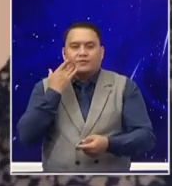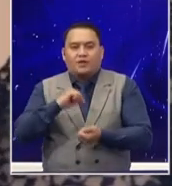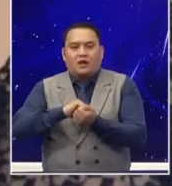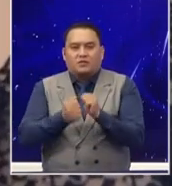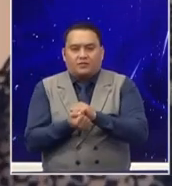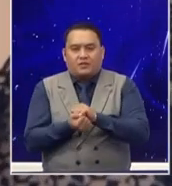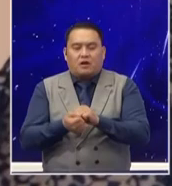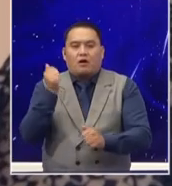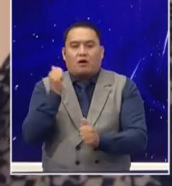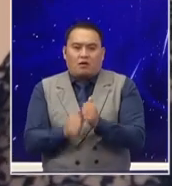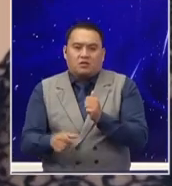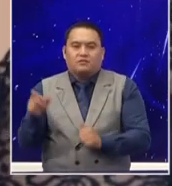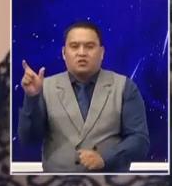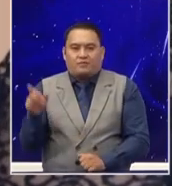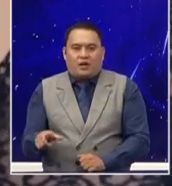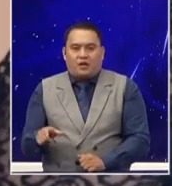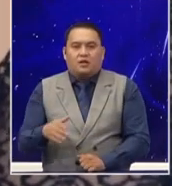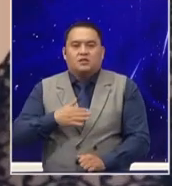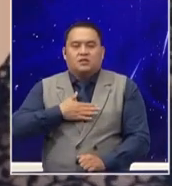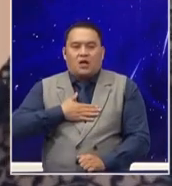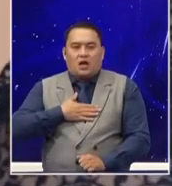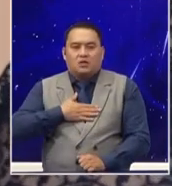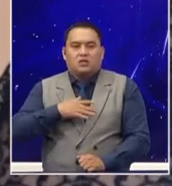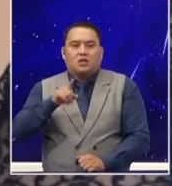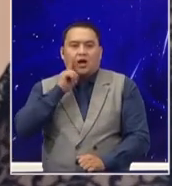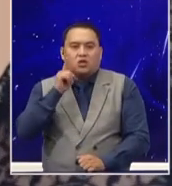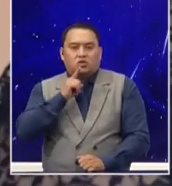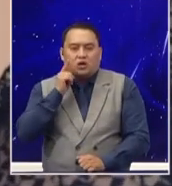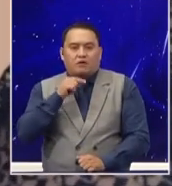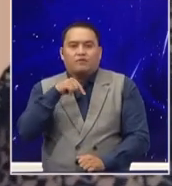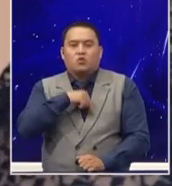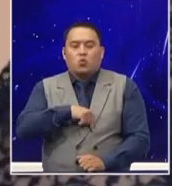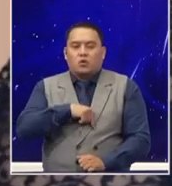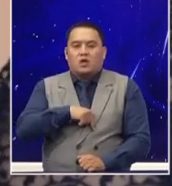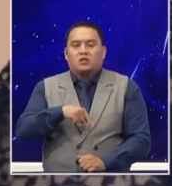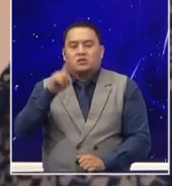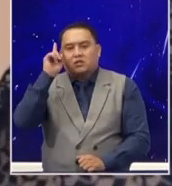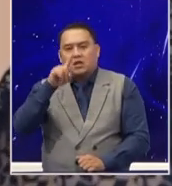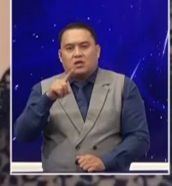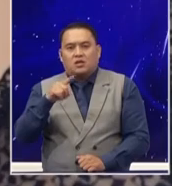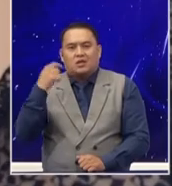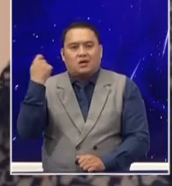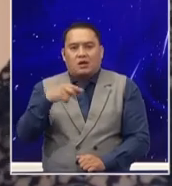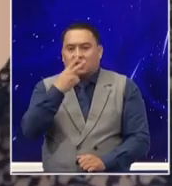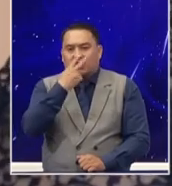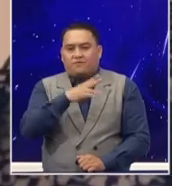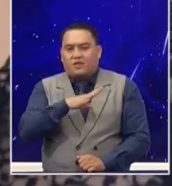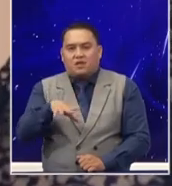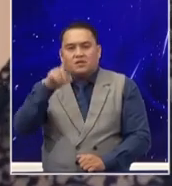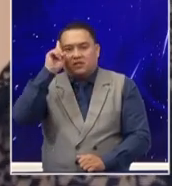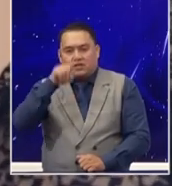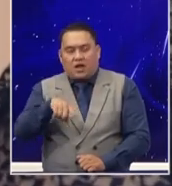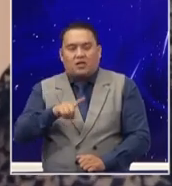памяти каждого из нас, и даже наши внуки и правнуки, которые никогда их не видели, но они